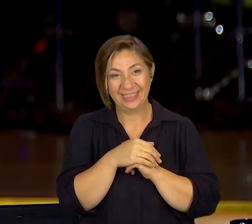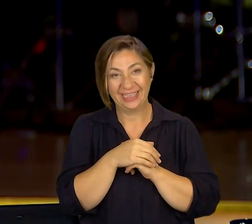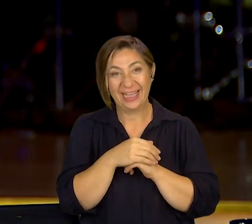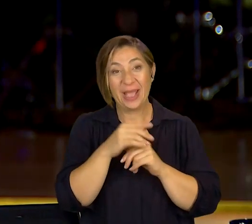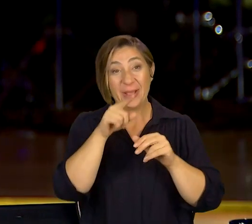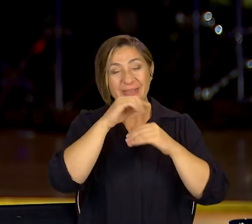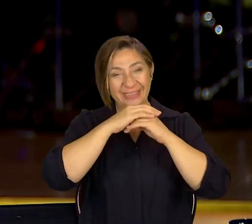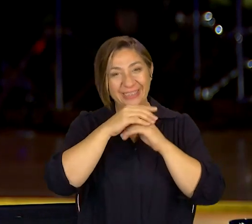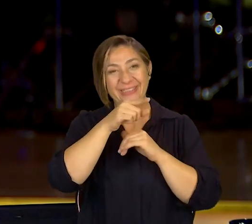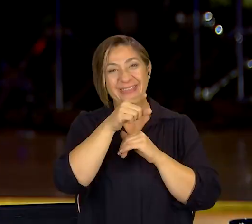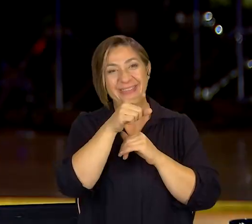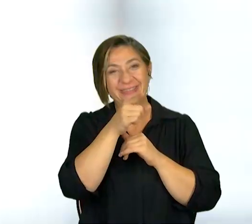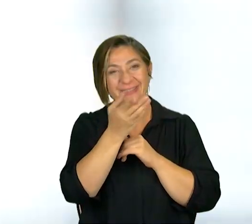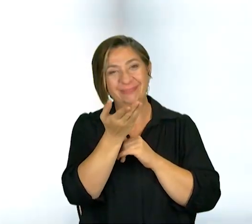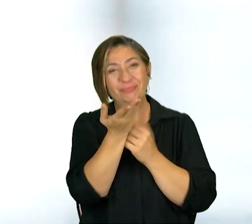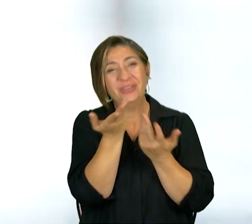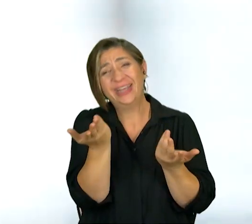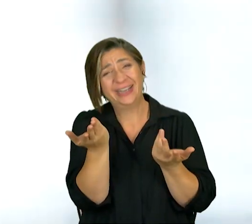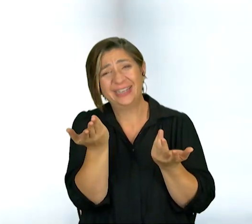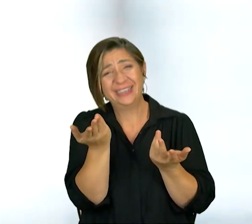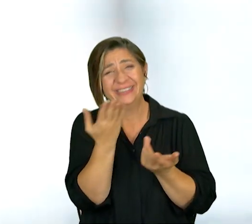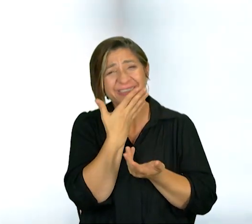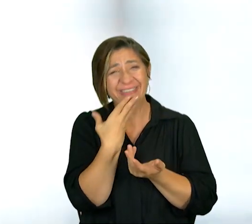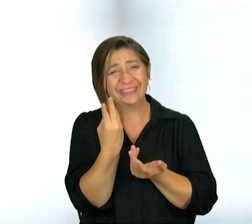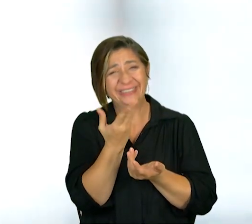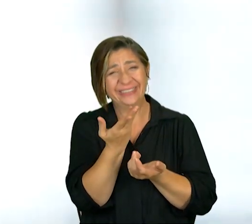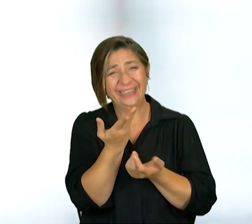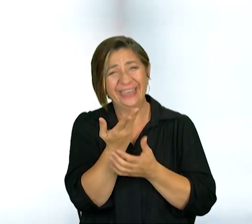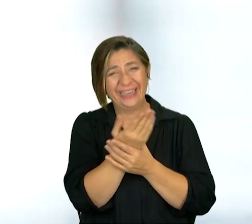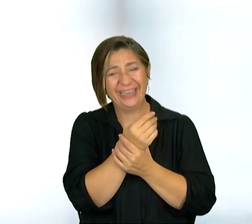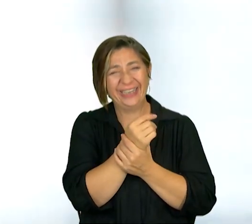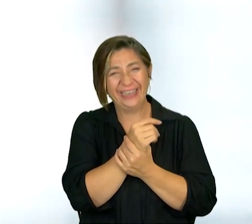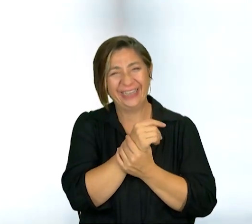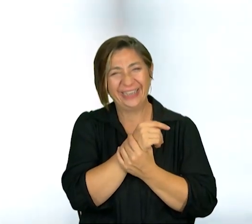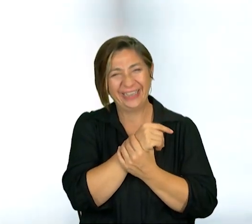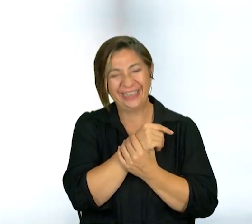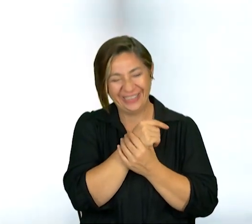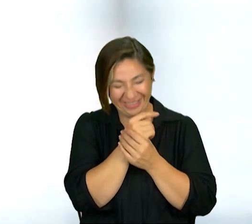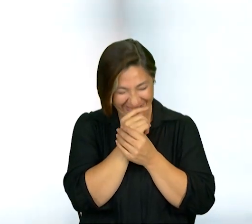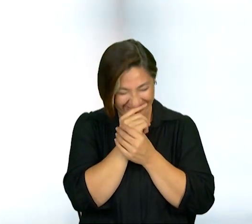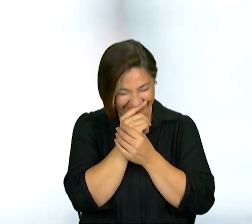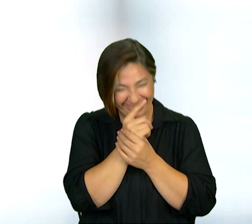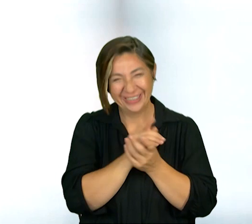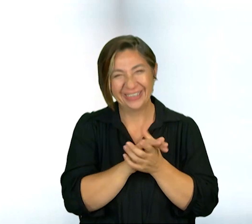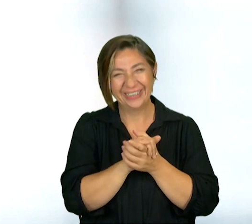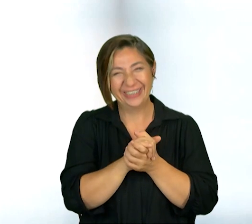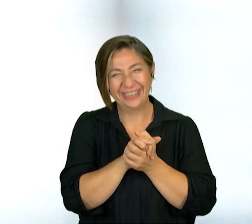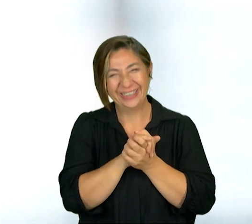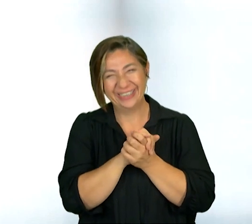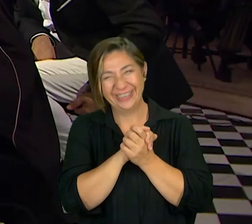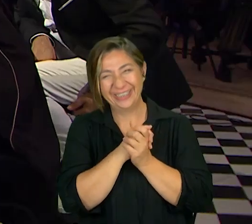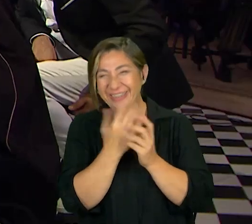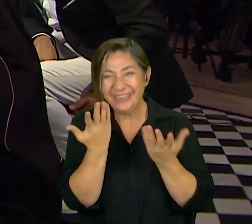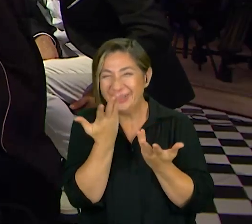Metin abinin şu hali bak. Bu nedir? Çok güzel ya değil mi? Ha? Panda olarak mı seviyorsunuz?